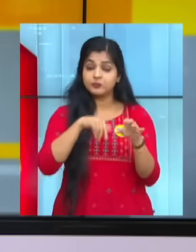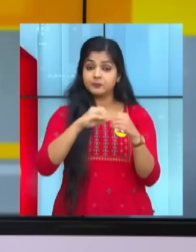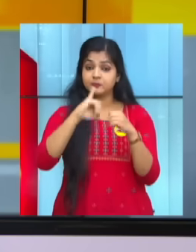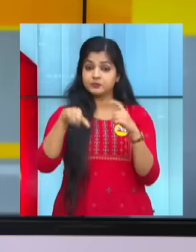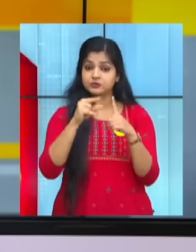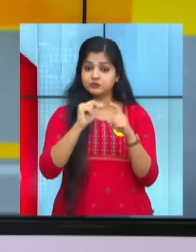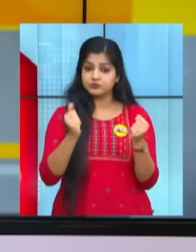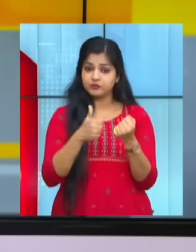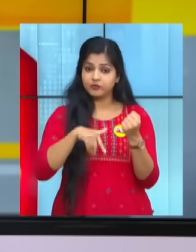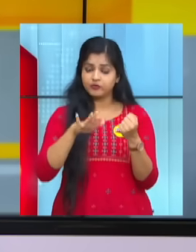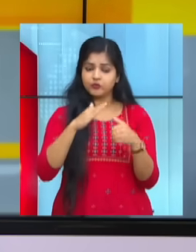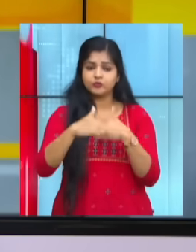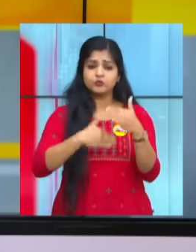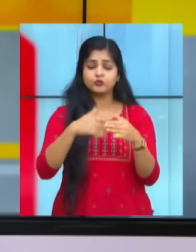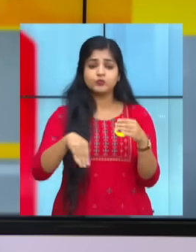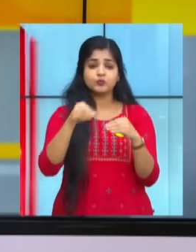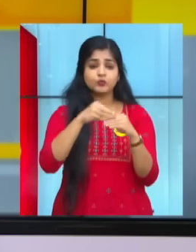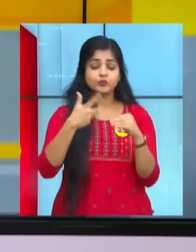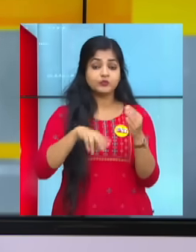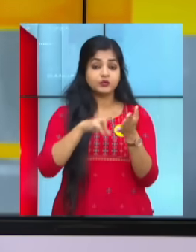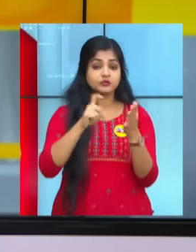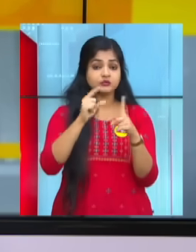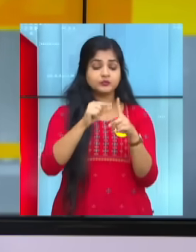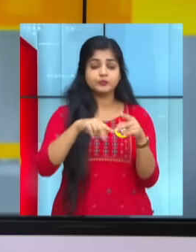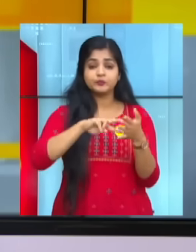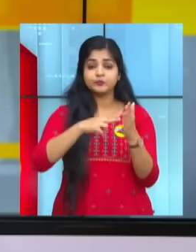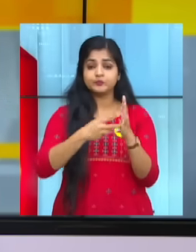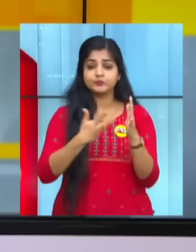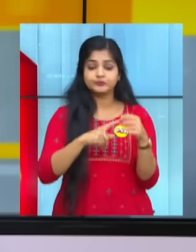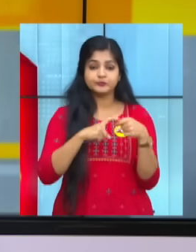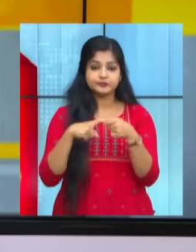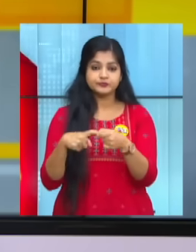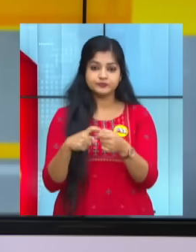ഭാഗത്ത് നിന്ന് ഉണ്ടാകുന്നുണ്ടോ ഇനിയുള്ള നീക്കങ്ങൾ എൻസിപിയുടെ പക്ഷത്തുനിന്ന് എന്താണ്